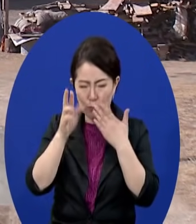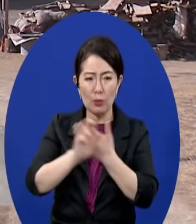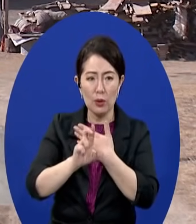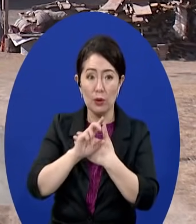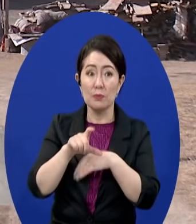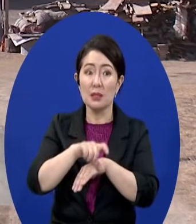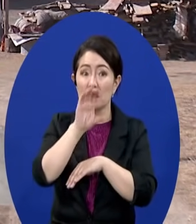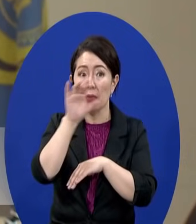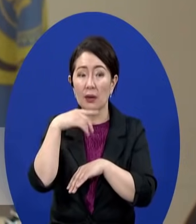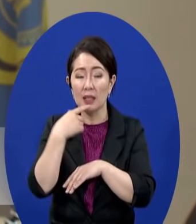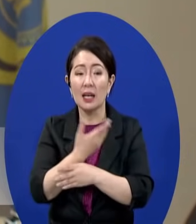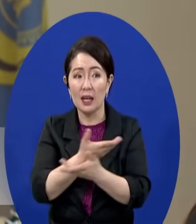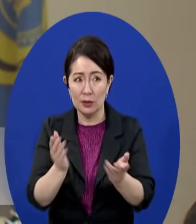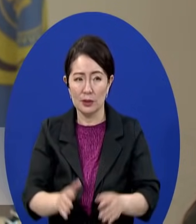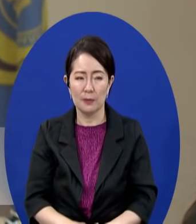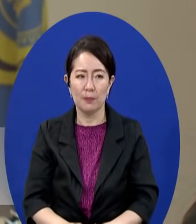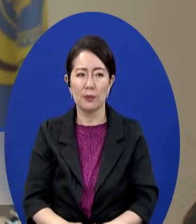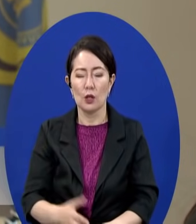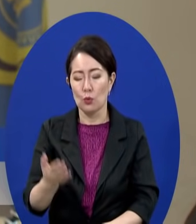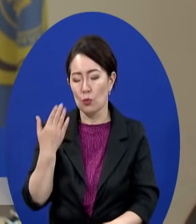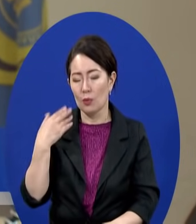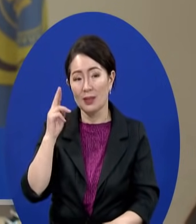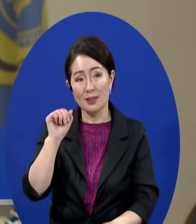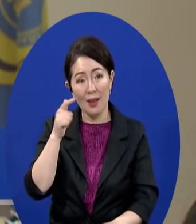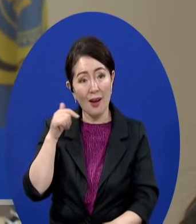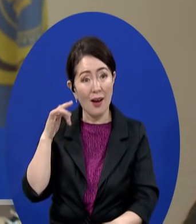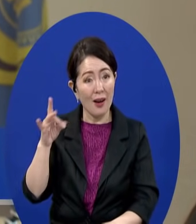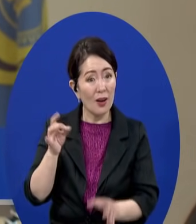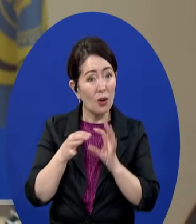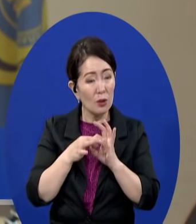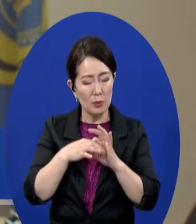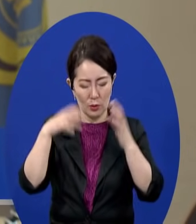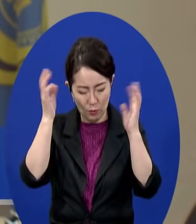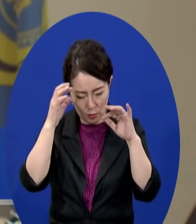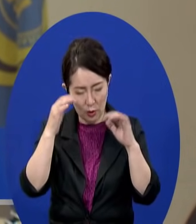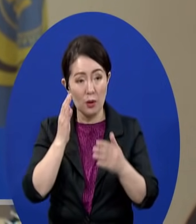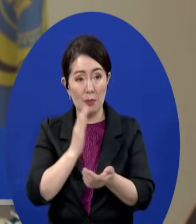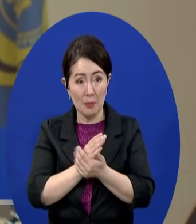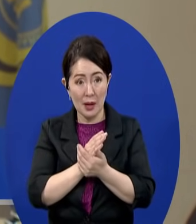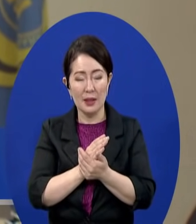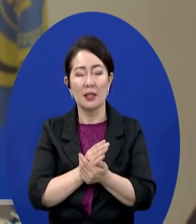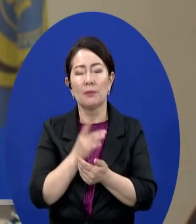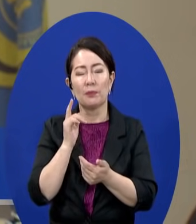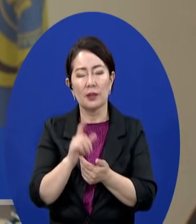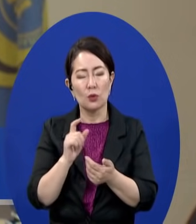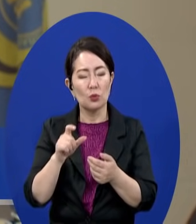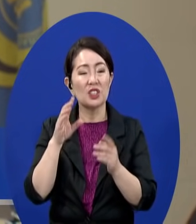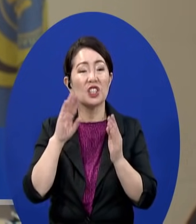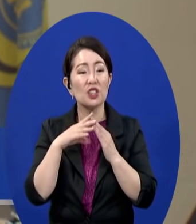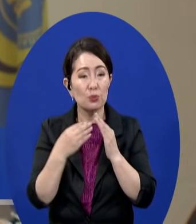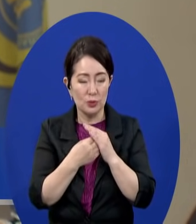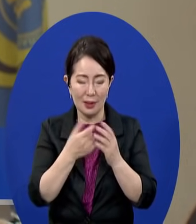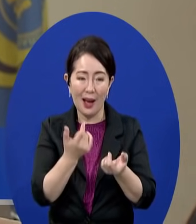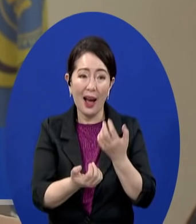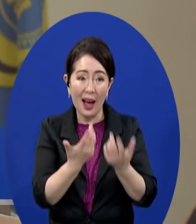сануллаа. А сүүлийн үед бол нэг цаг агарын нөхцөл байдлаа шалтгаалаад бороо хуртай байна. А тийм учраас бол айл өрхүүд